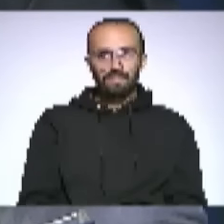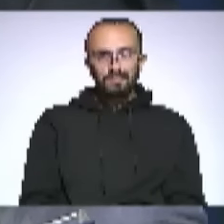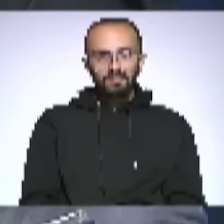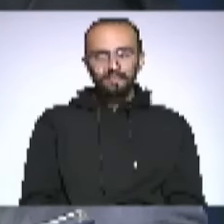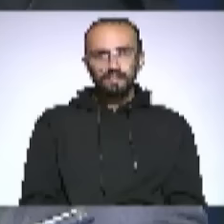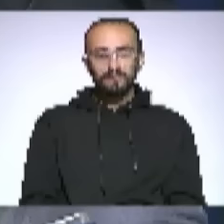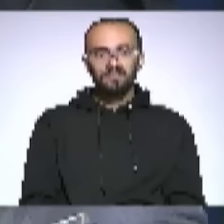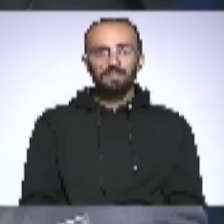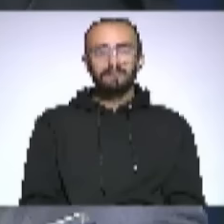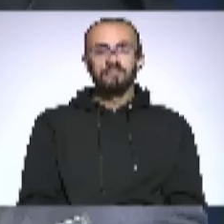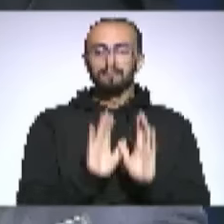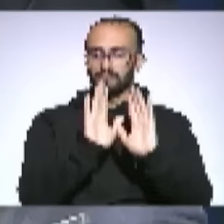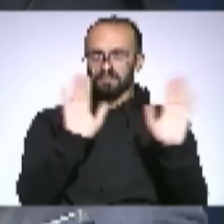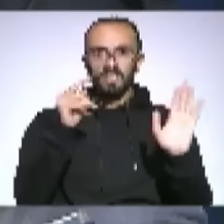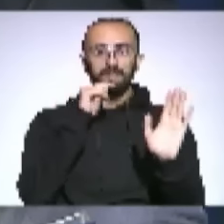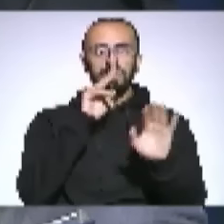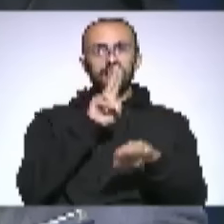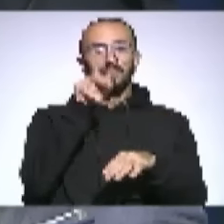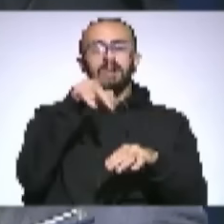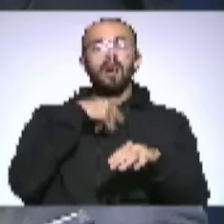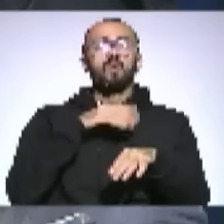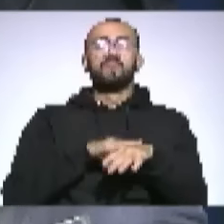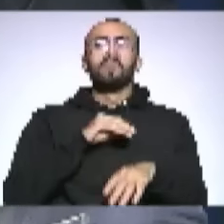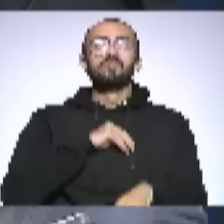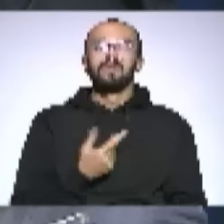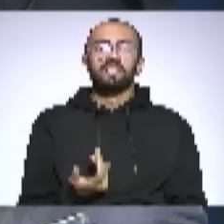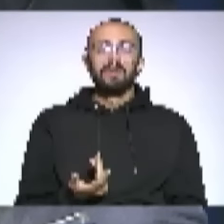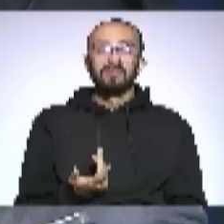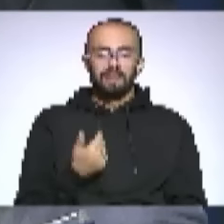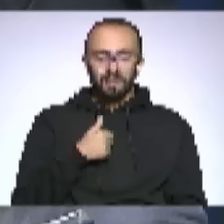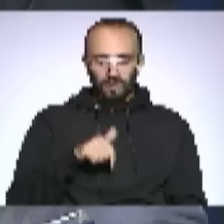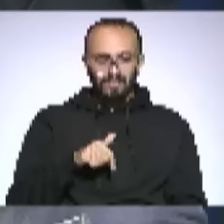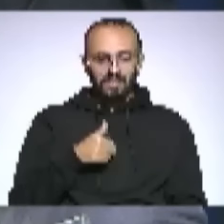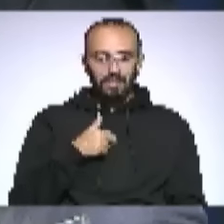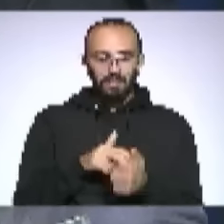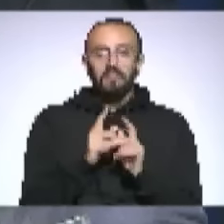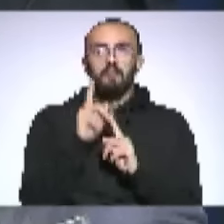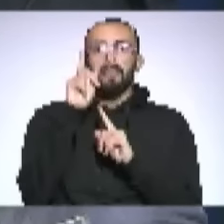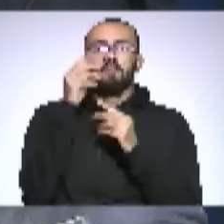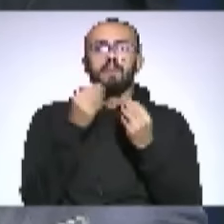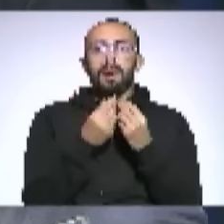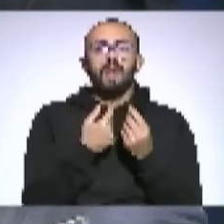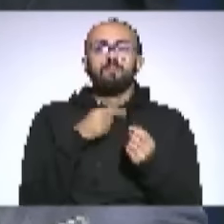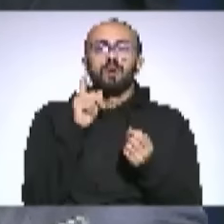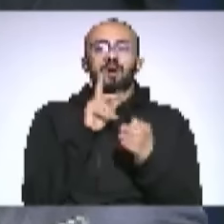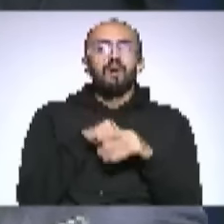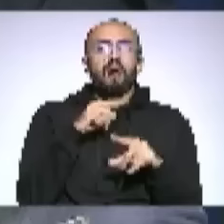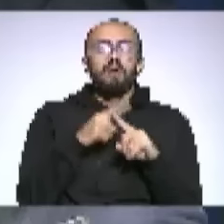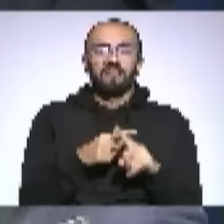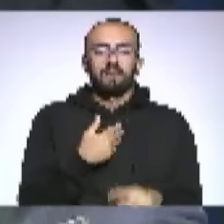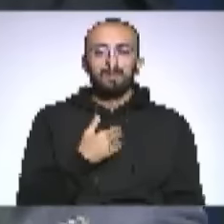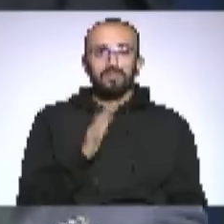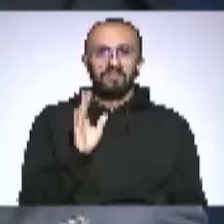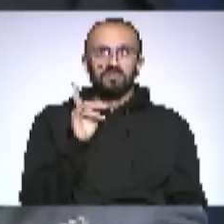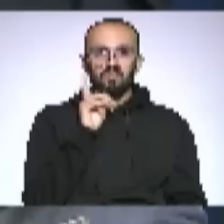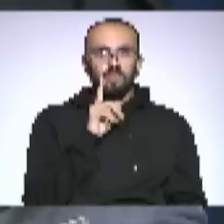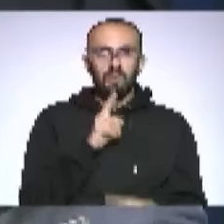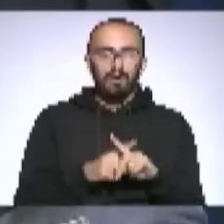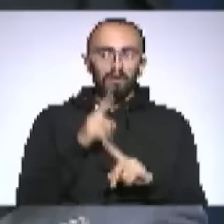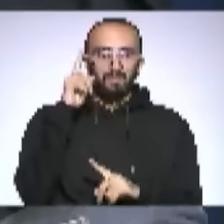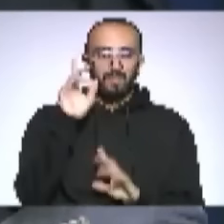طيب قو لي ايه طلبات حضرتك انا عايز اعرف انا موقفي ايه مع ربنا هو اناا مش عايز اخضب ربنا انا مش عاييز اخضب